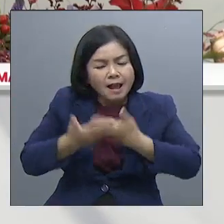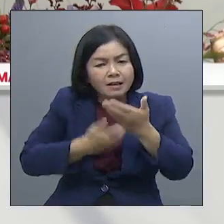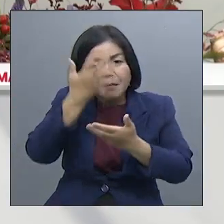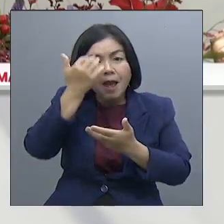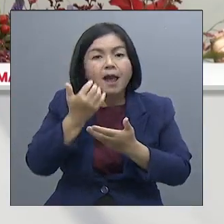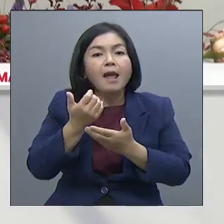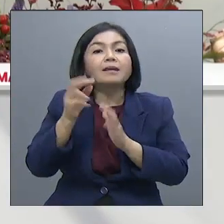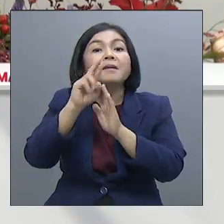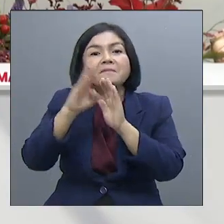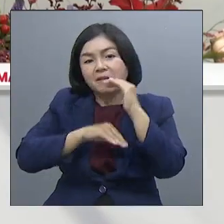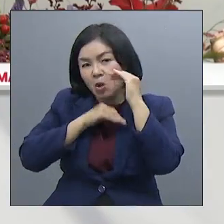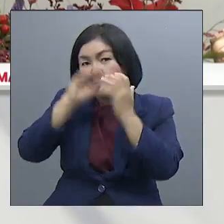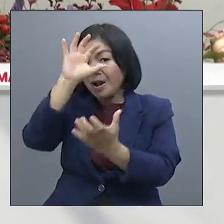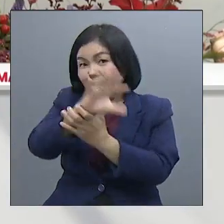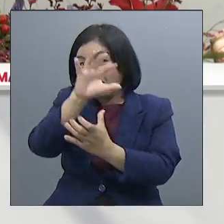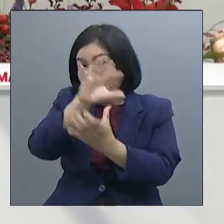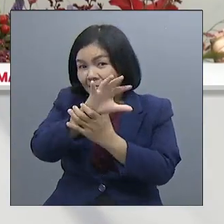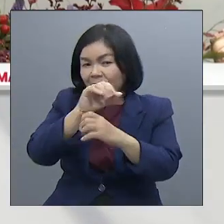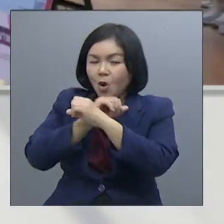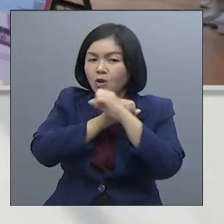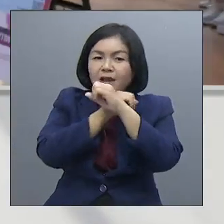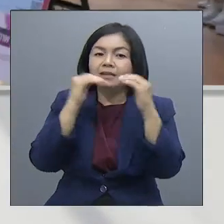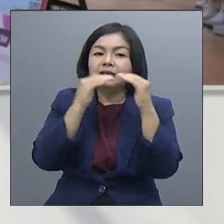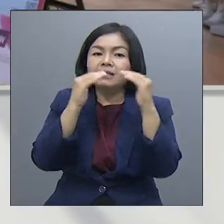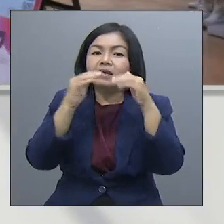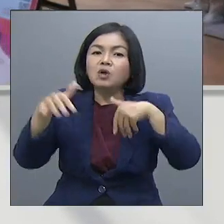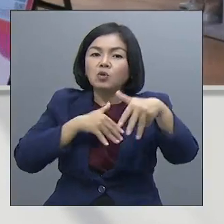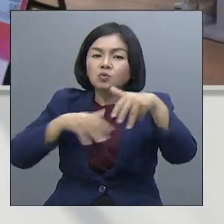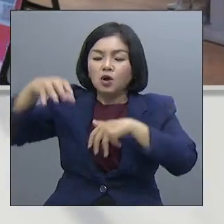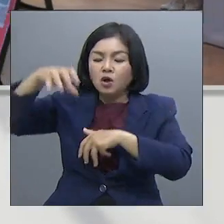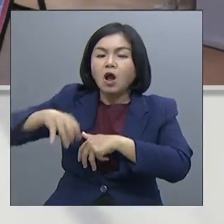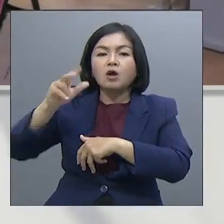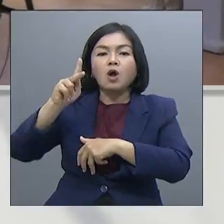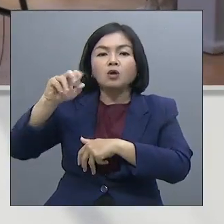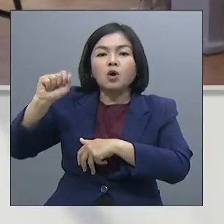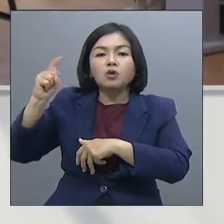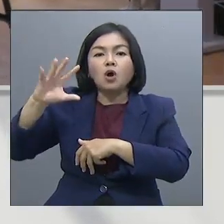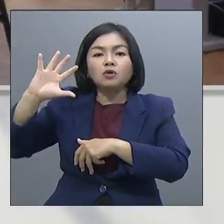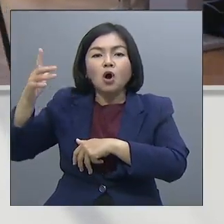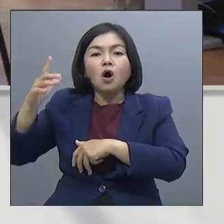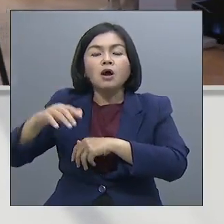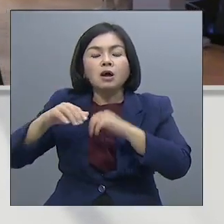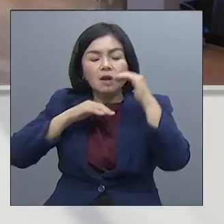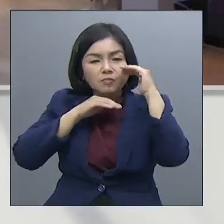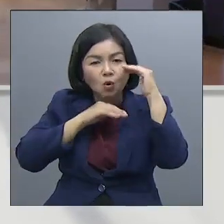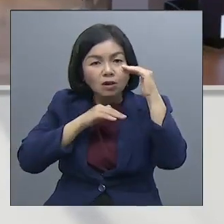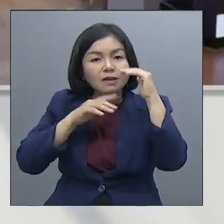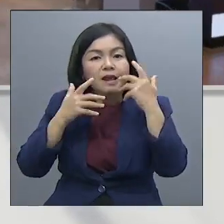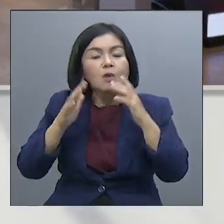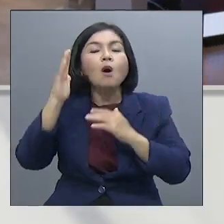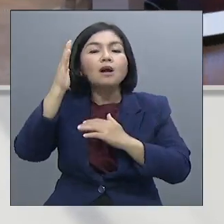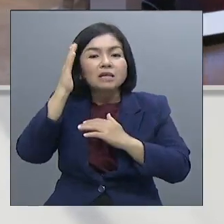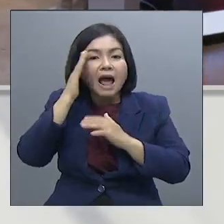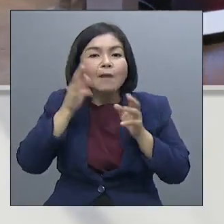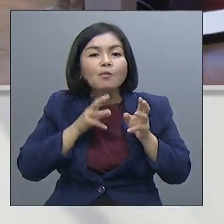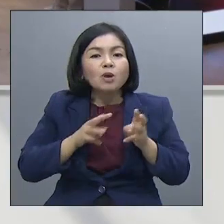ขที่ถูกกำหนดเอาไว้เพื่อการคุ้มครองผู้บริโภคที่กสทช.เขากำหนดหลังจากที่มีมติเสียงข้างมากรับทราบการควบ